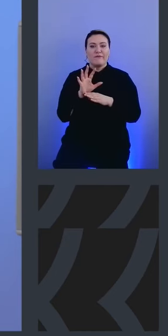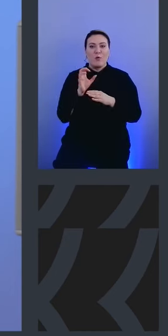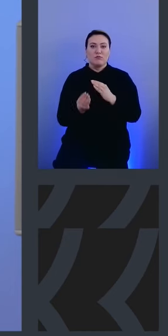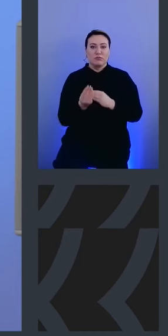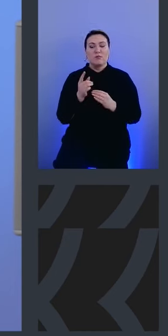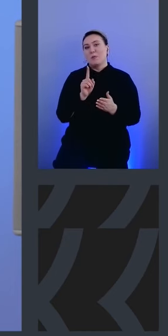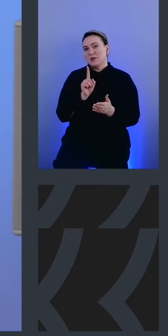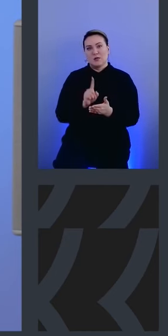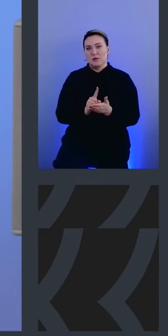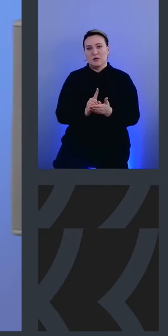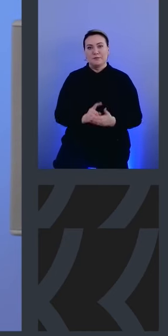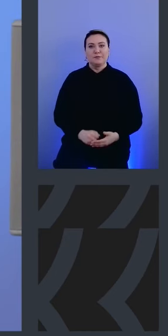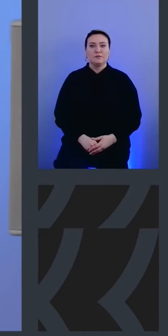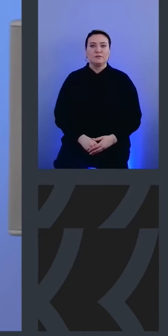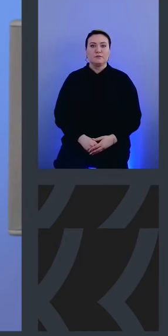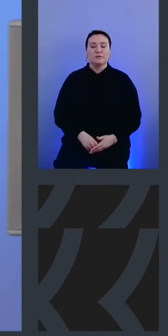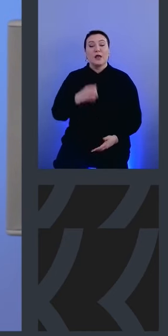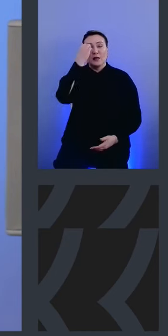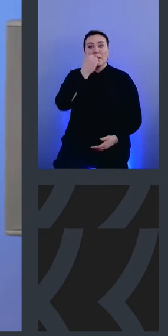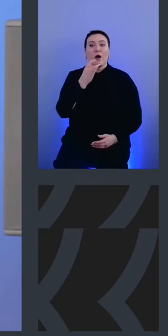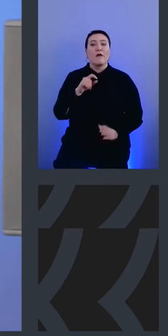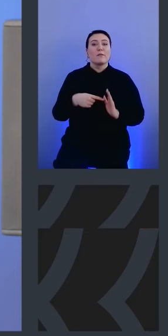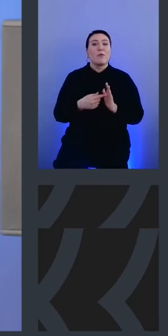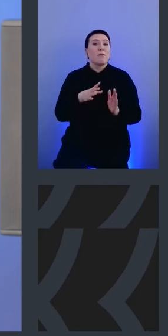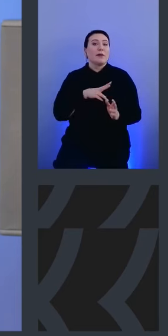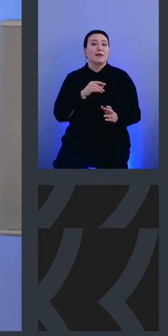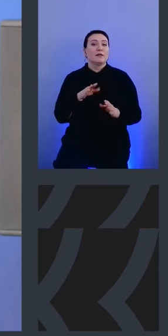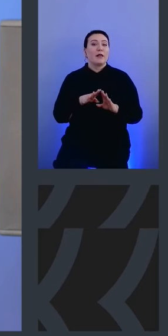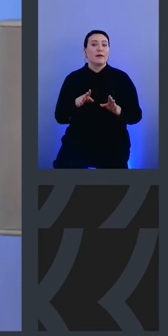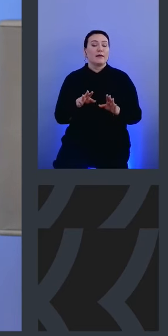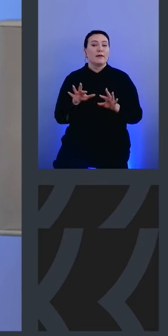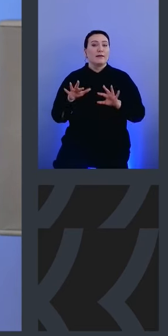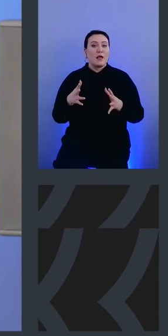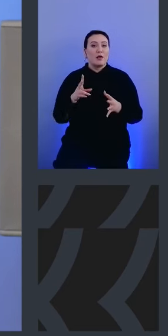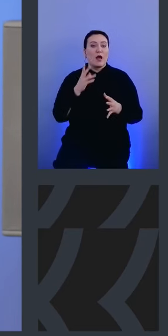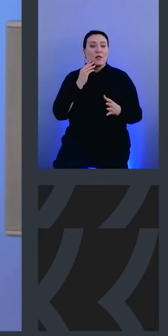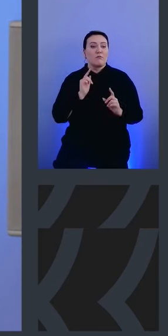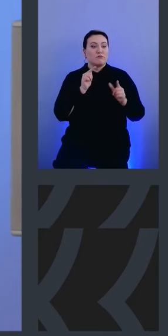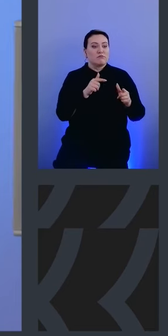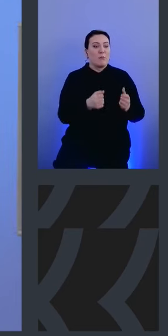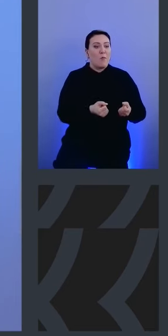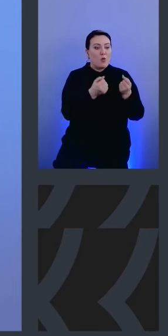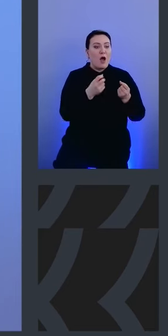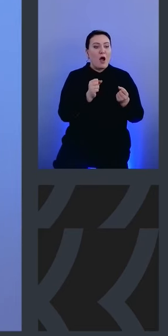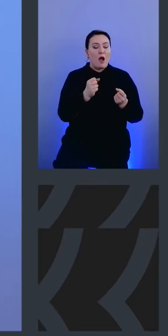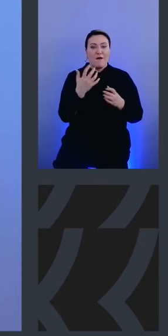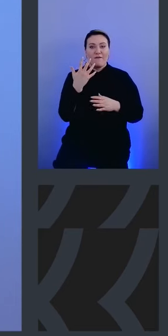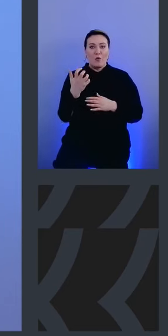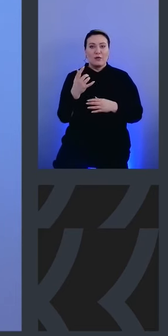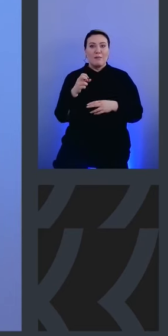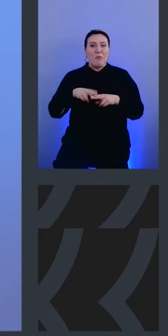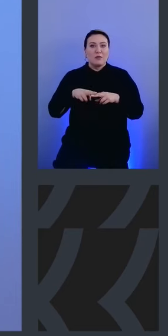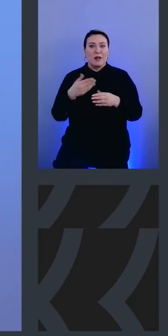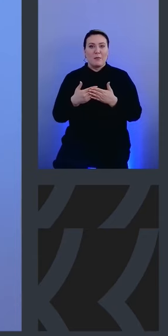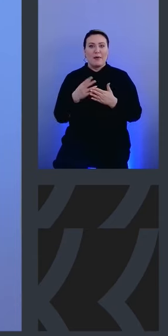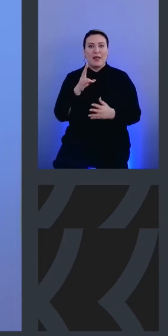Спасибо. А были ли такие кейсы, когда обращаются в поддержку, но фото и паспорт подделывают, например, там